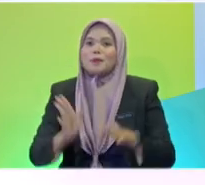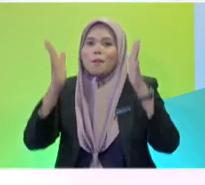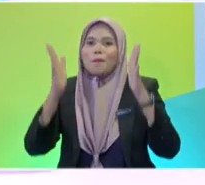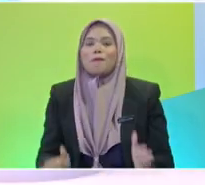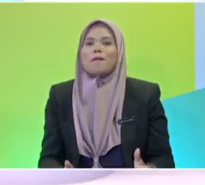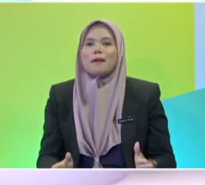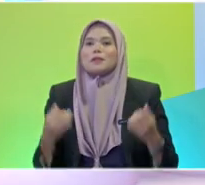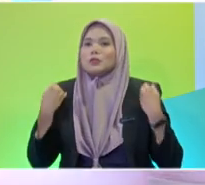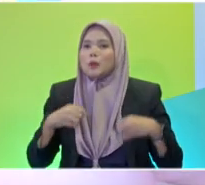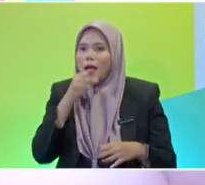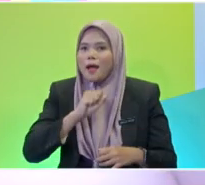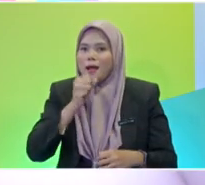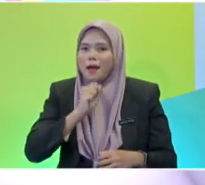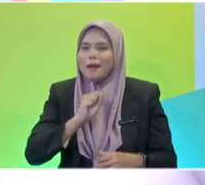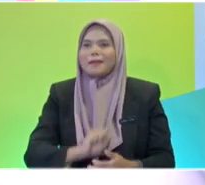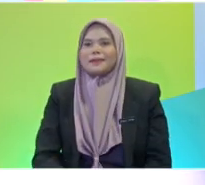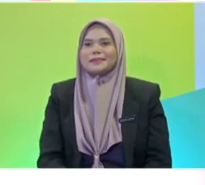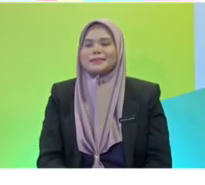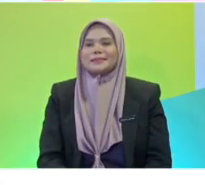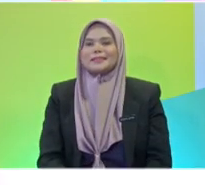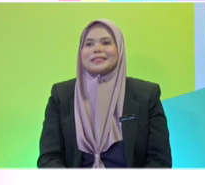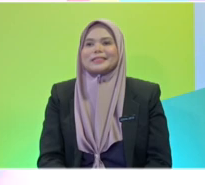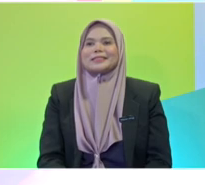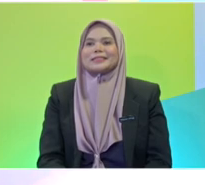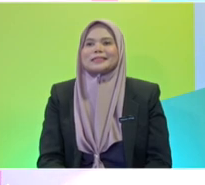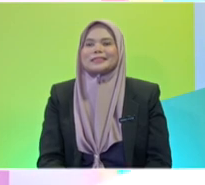tembak betul anak muda pertimbangannya